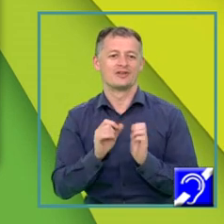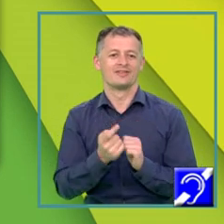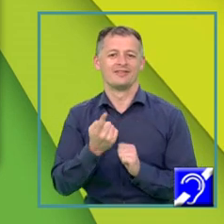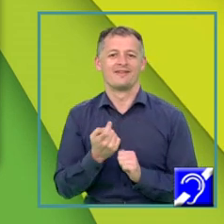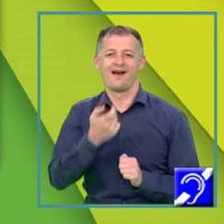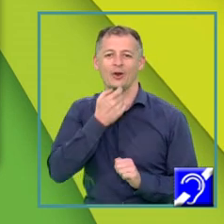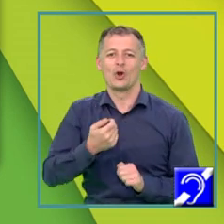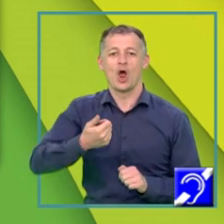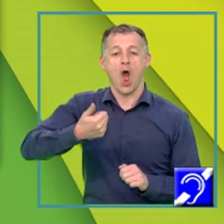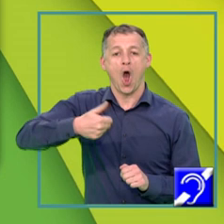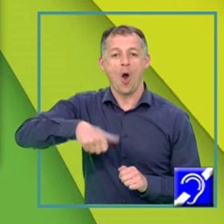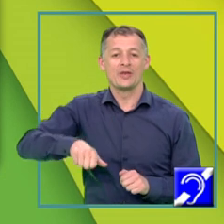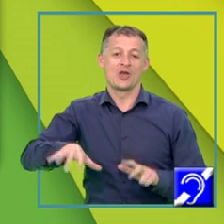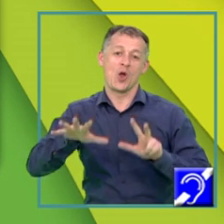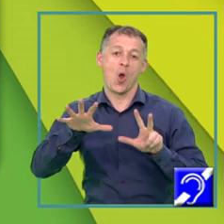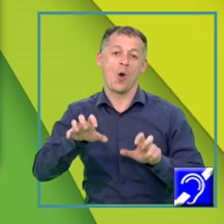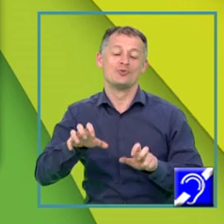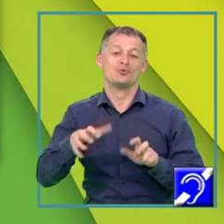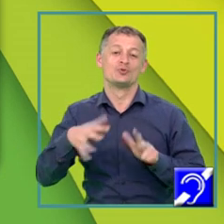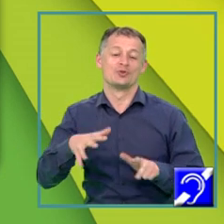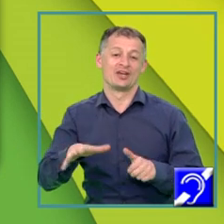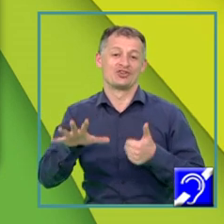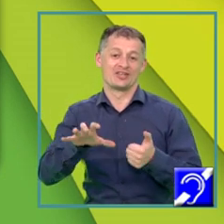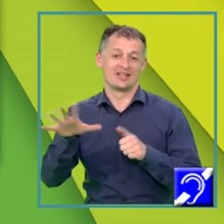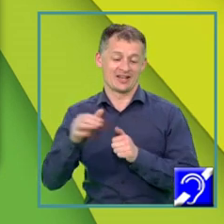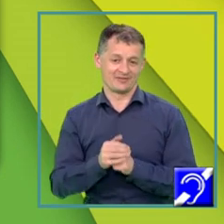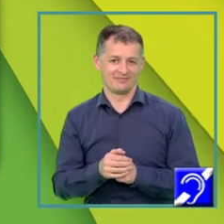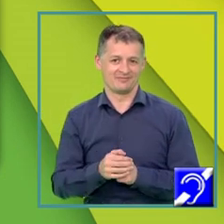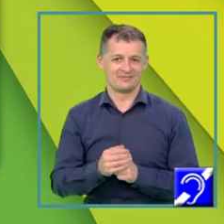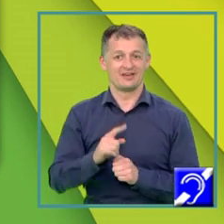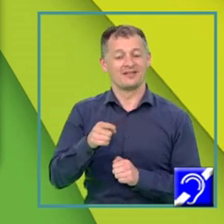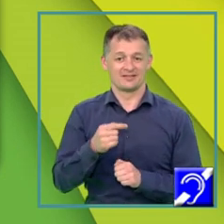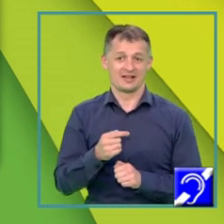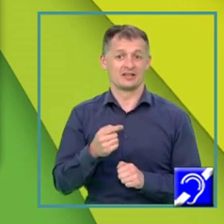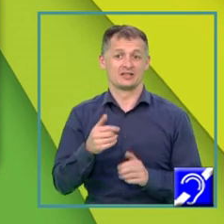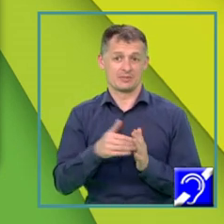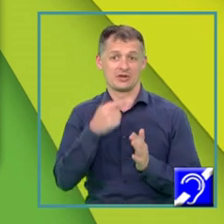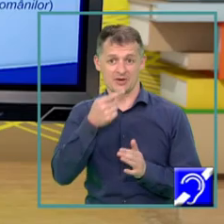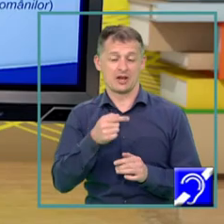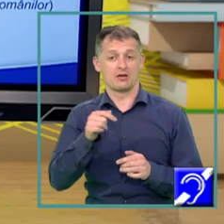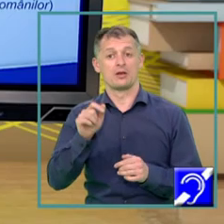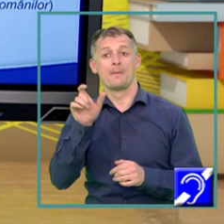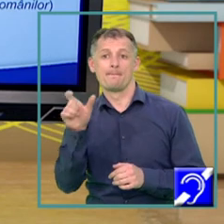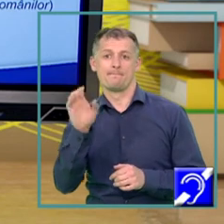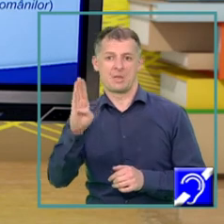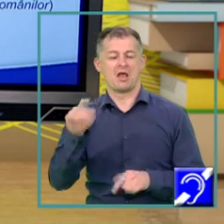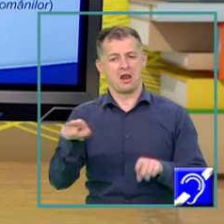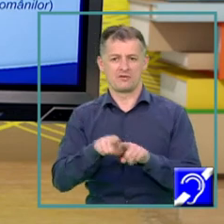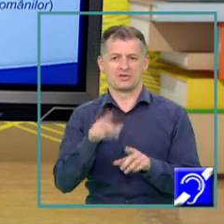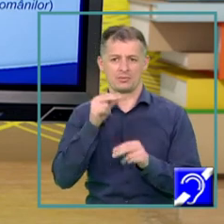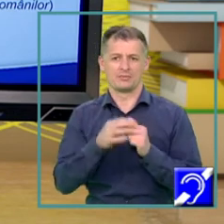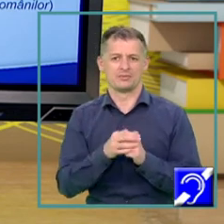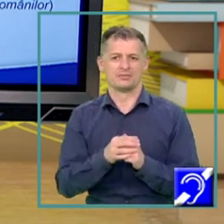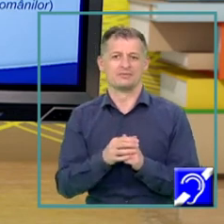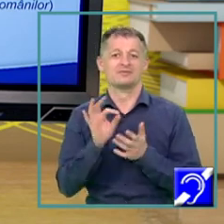anul 1866. Să vedem că și în sursa B vorbim de același domnitor și aceeași lege fundamentală. Sursa B, de data aceasta